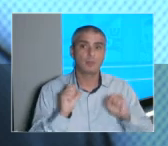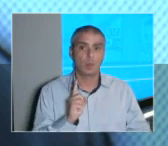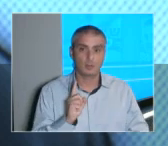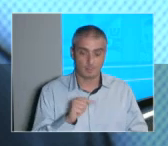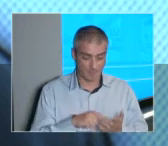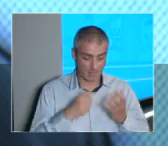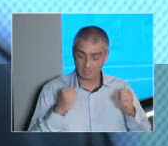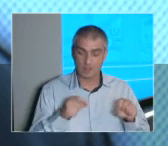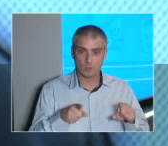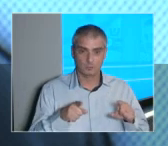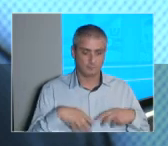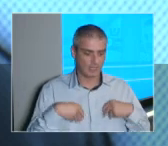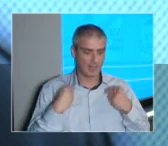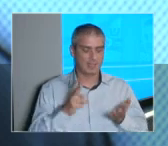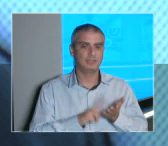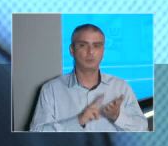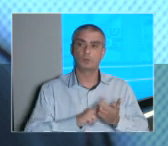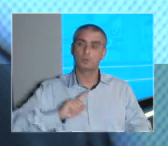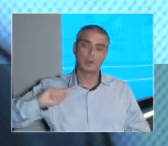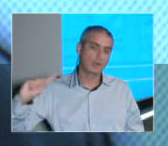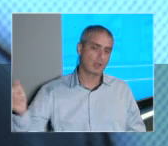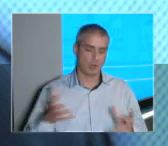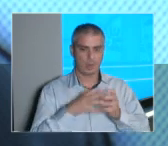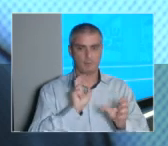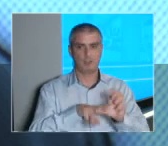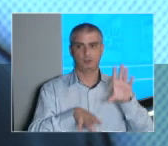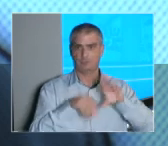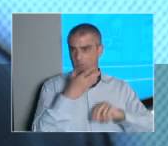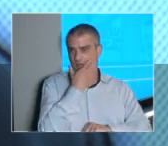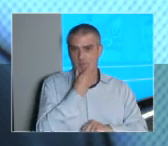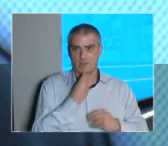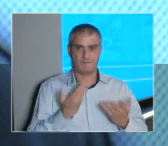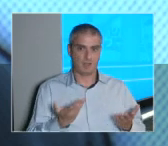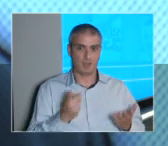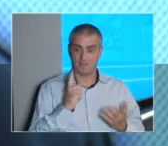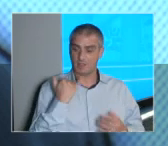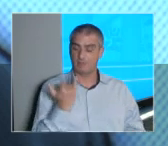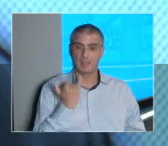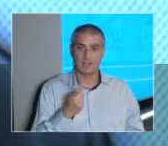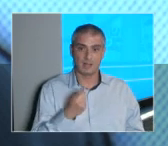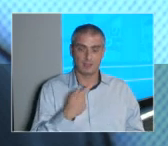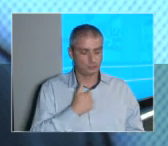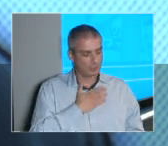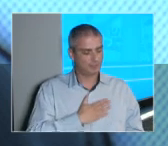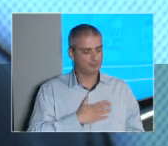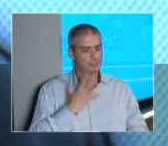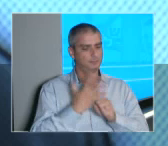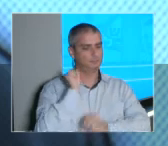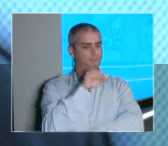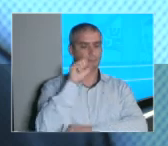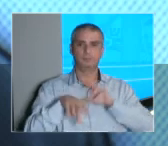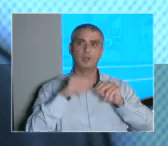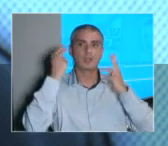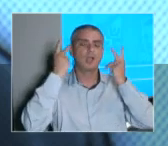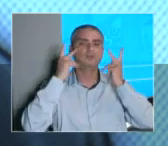כי הדמוקרטיה זה מתן זכות לכל העם להשתתף בבחירות, וזה יפה. אבל בדרך כלל, כשרצית לנצח בבחירות,